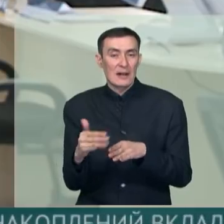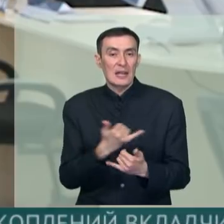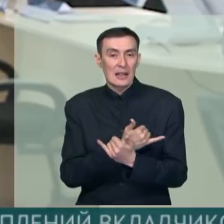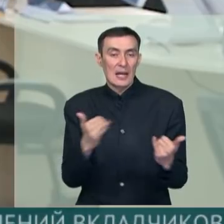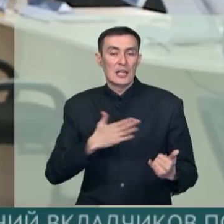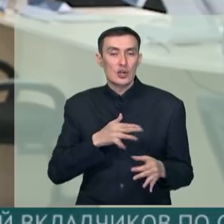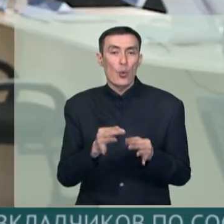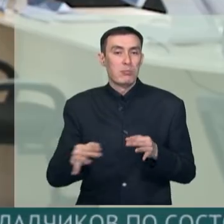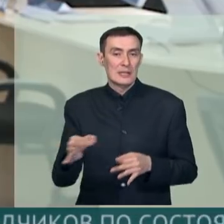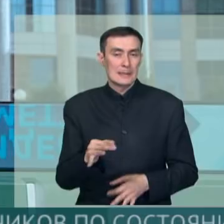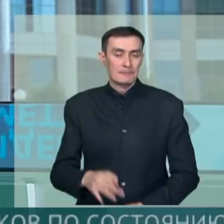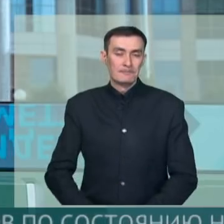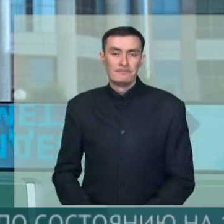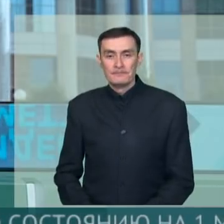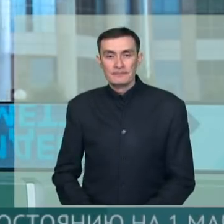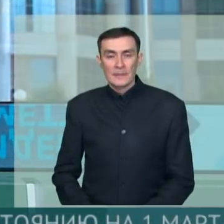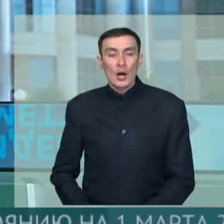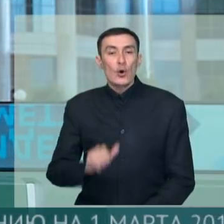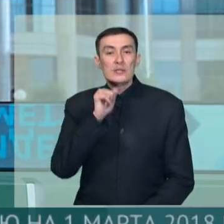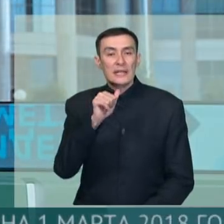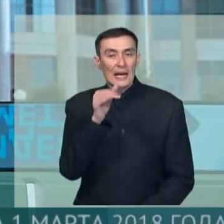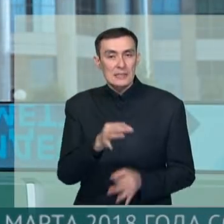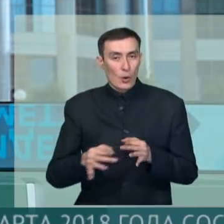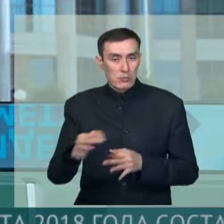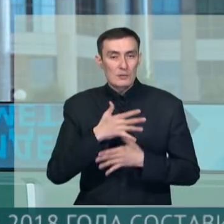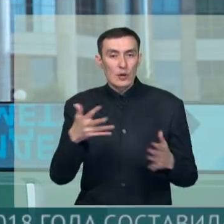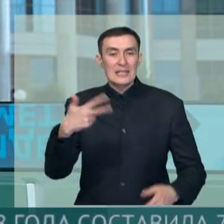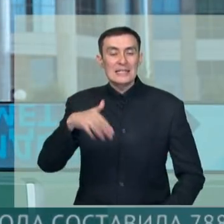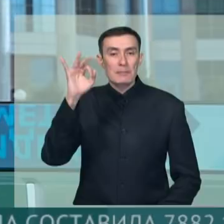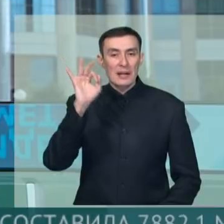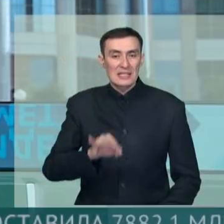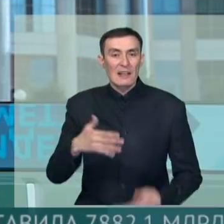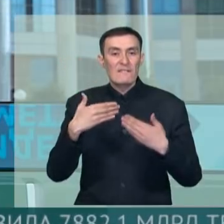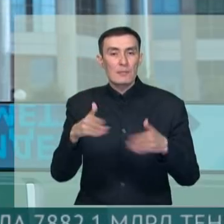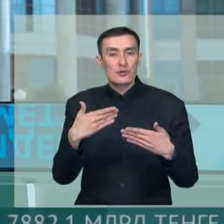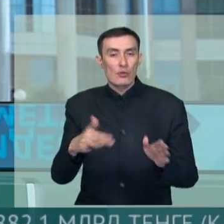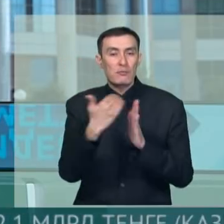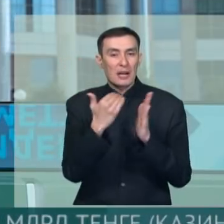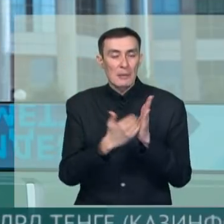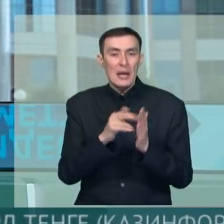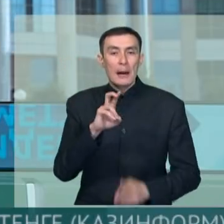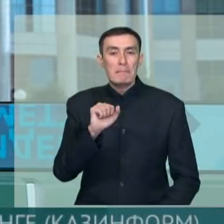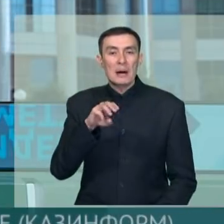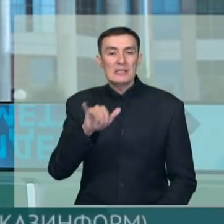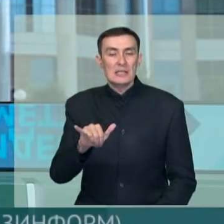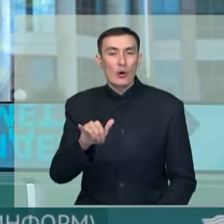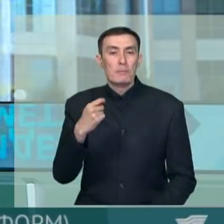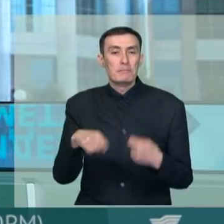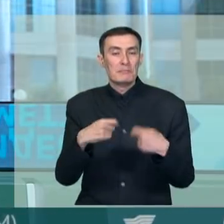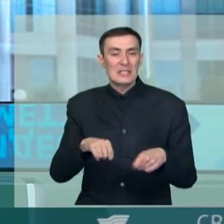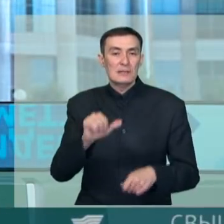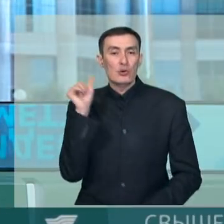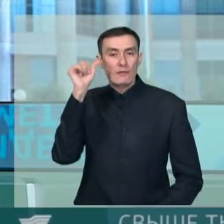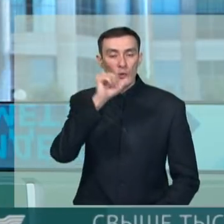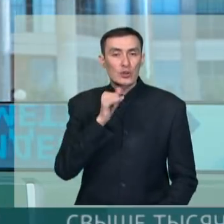нашей области. В Кустанайской области более 30% выпускников программы «Бастау бизнес» еще с